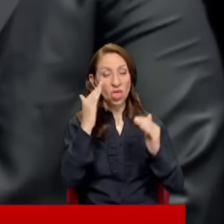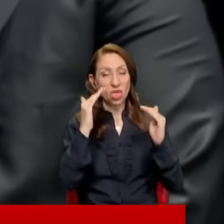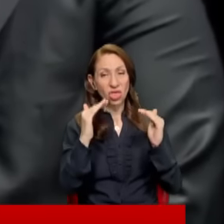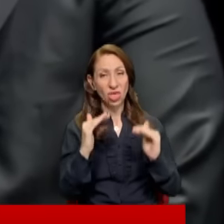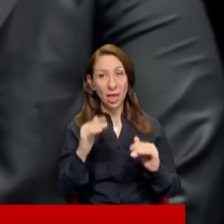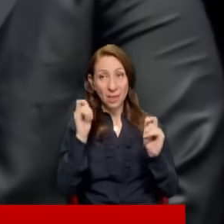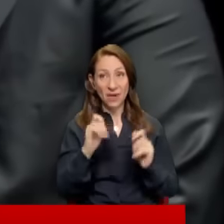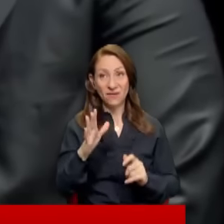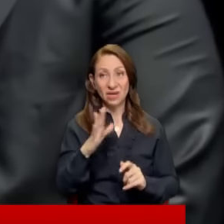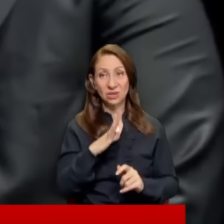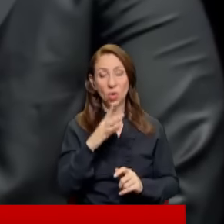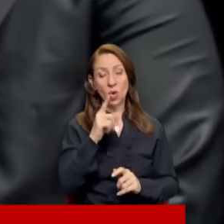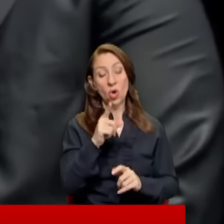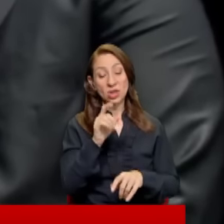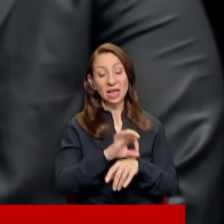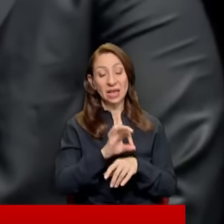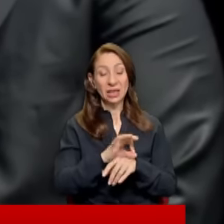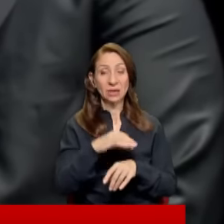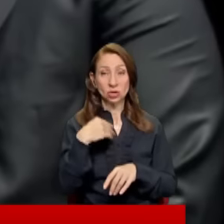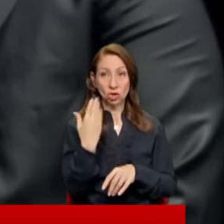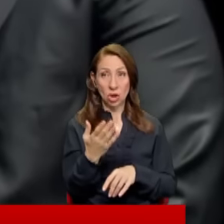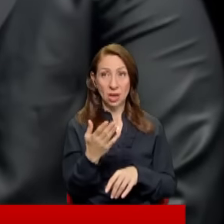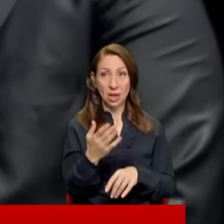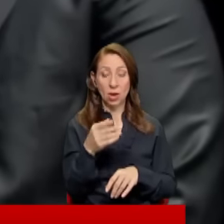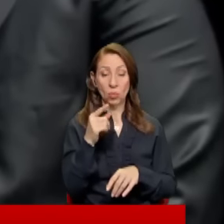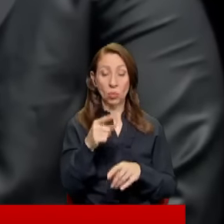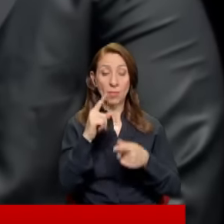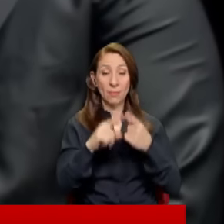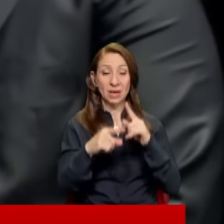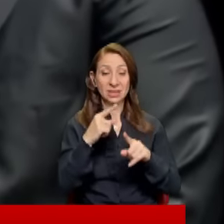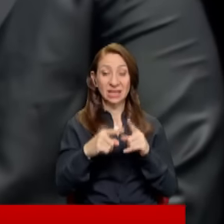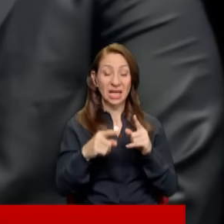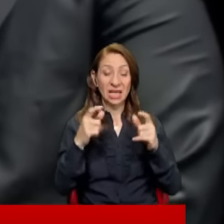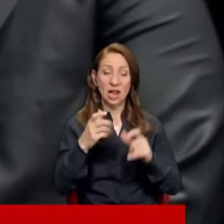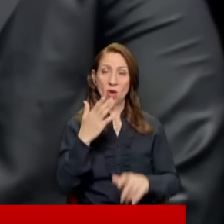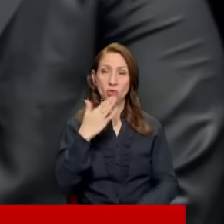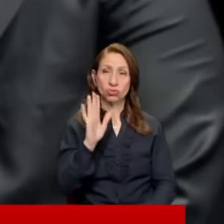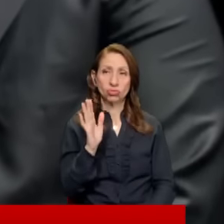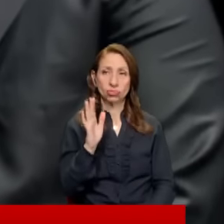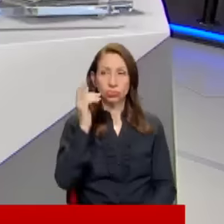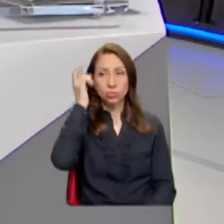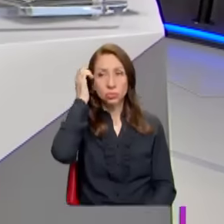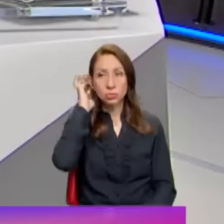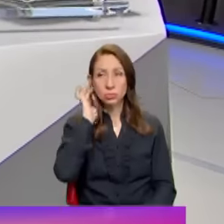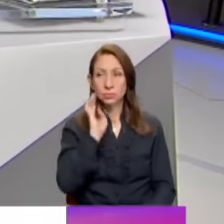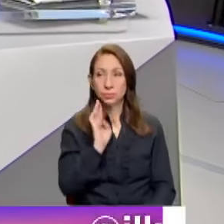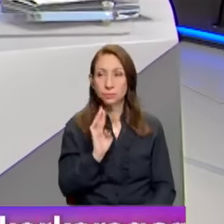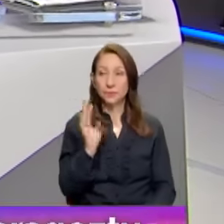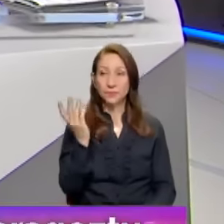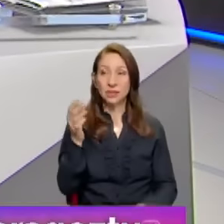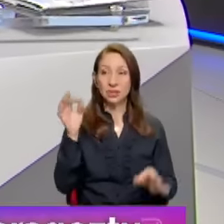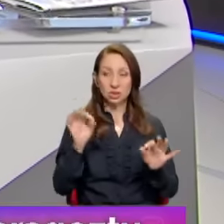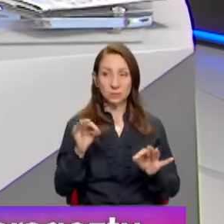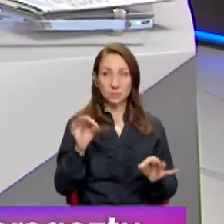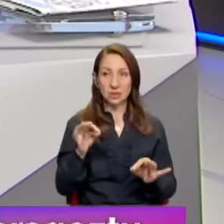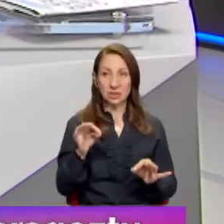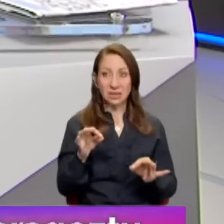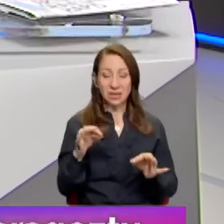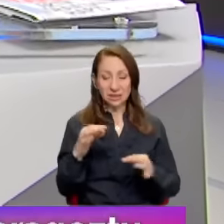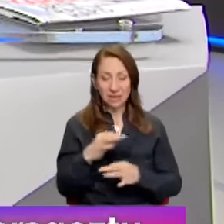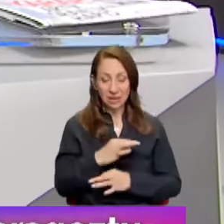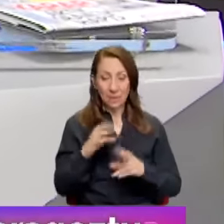varsa o dakikadan sonra bu partide yeri yoktur Efendim Şimdi